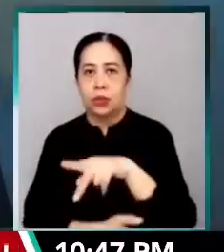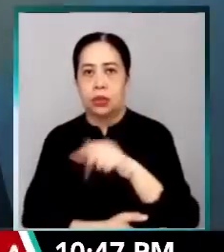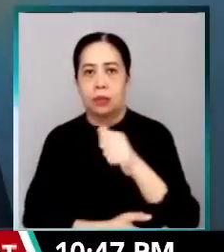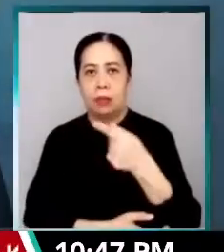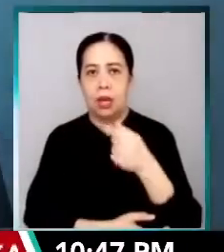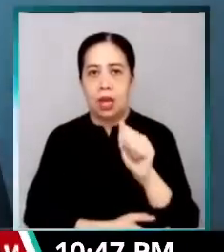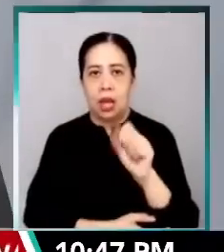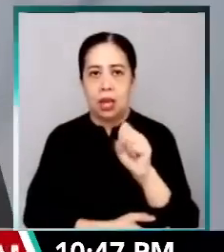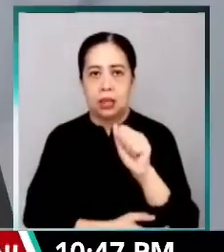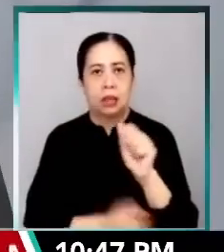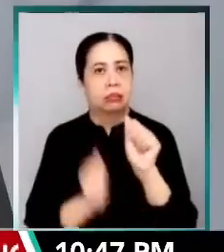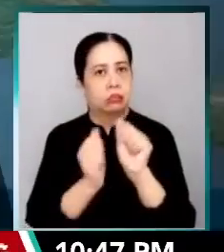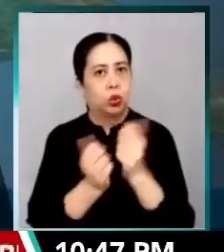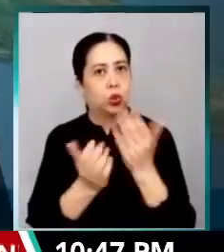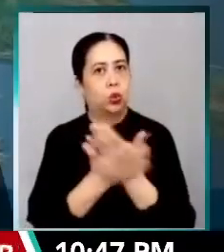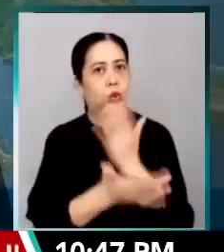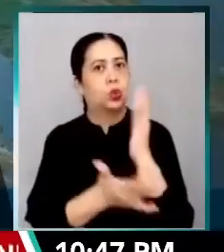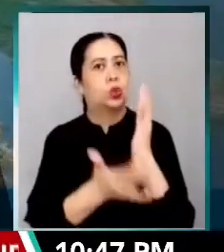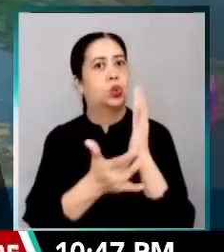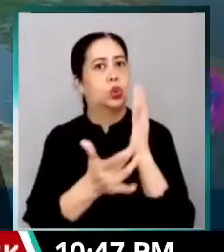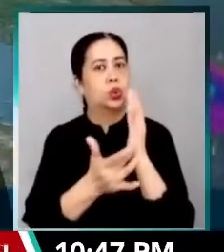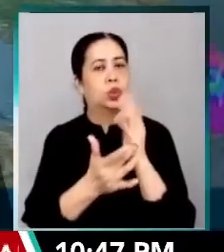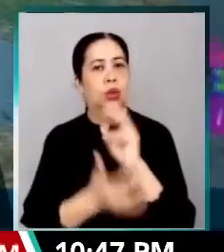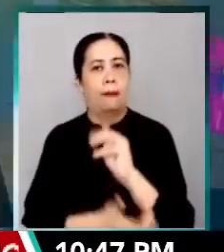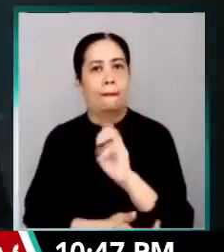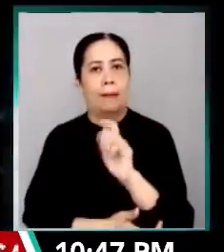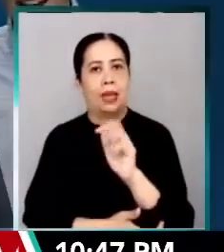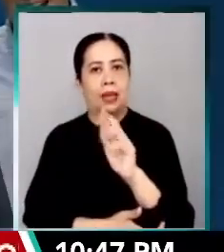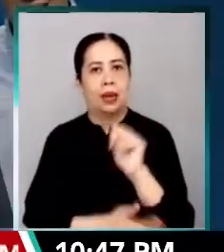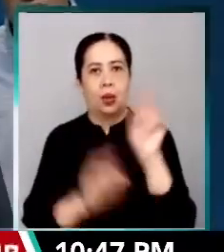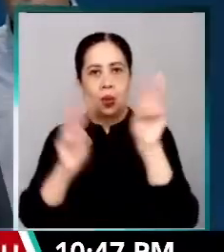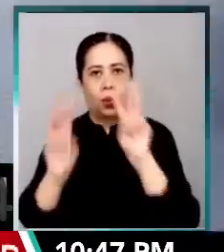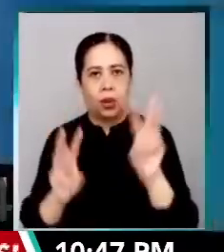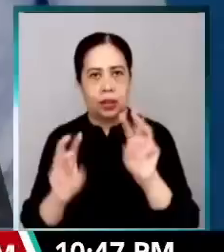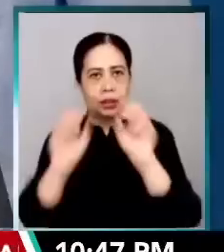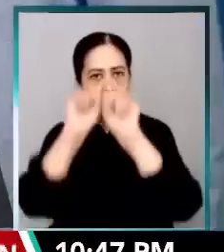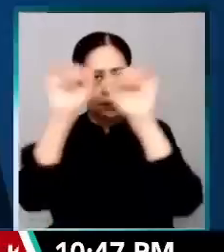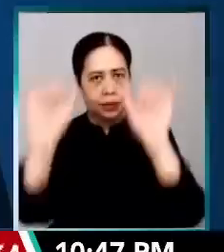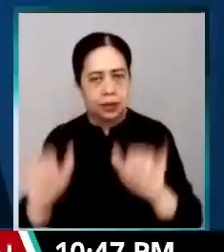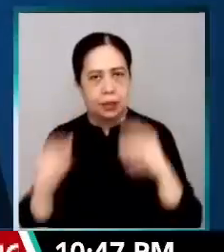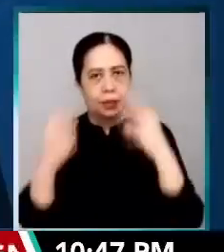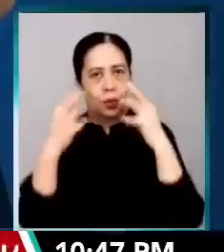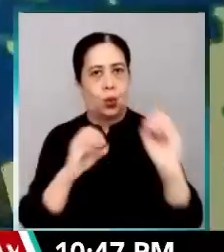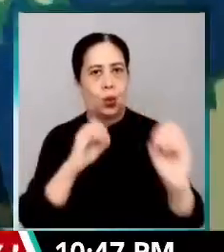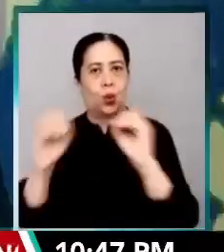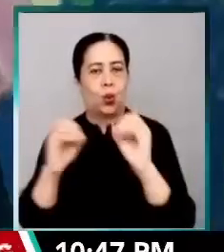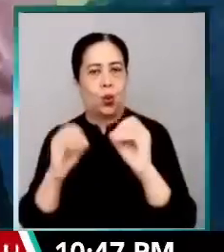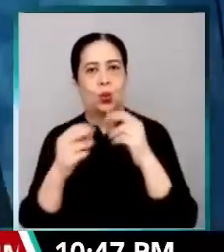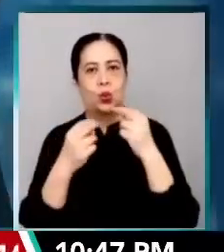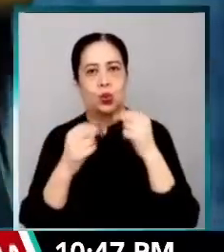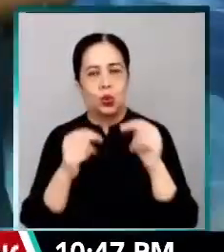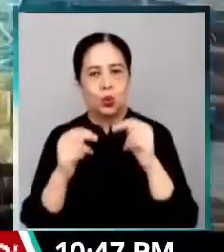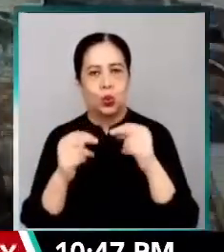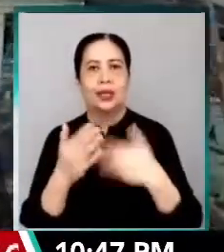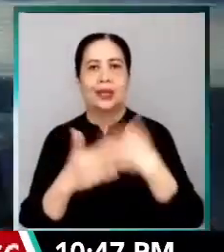makabagong teknolohiya ng Metro Weather Graphic System, mapapanood na sila sa kani-kanilang newscast simula sa susunod na